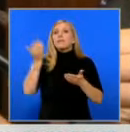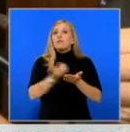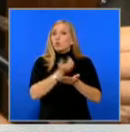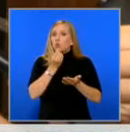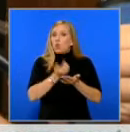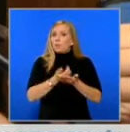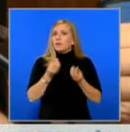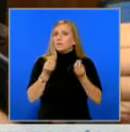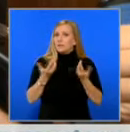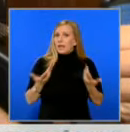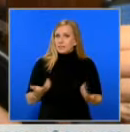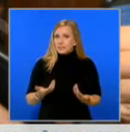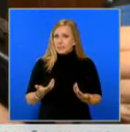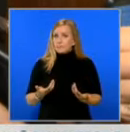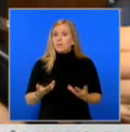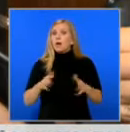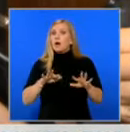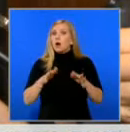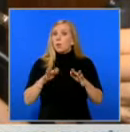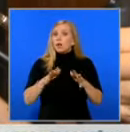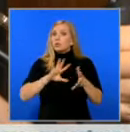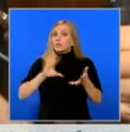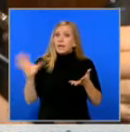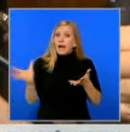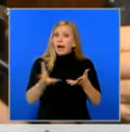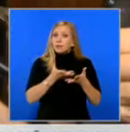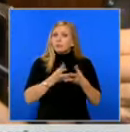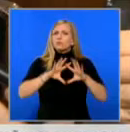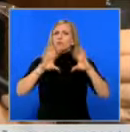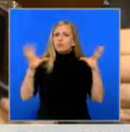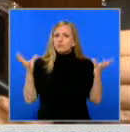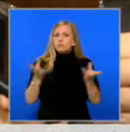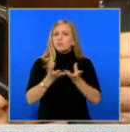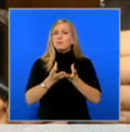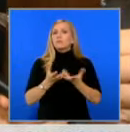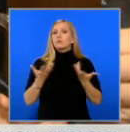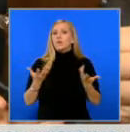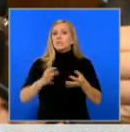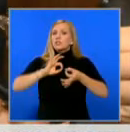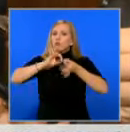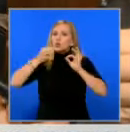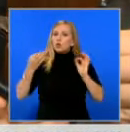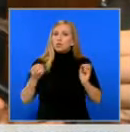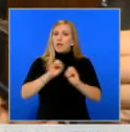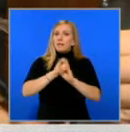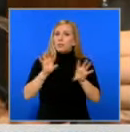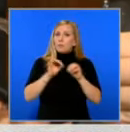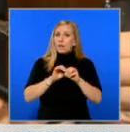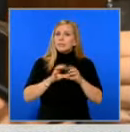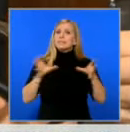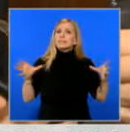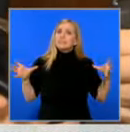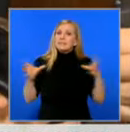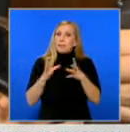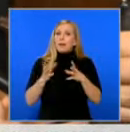финансите така че когато цялата тая компилация от цялата тази сложна информация бъде